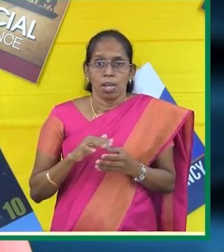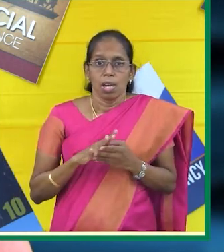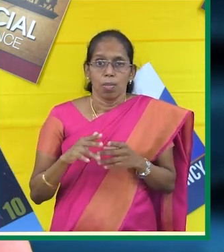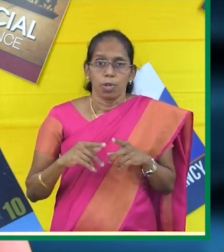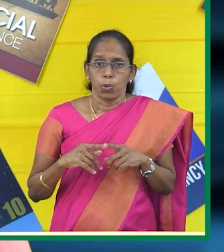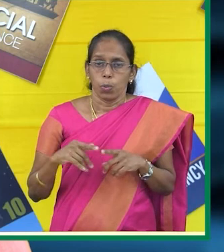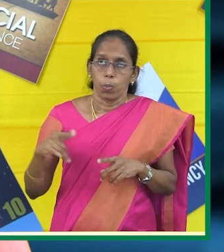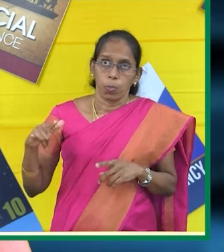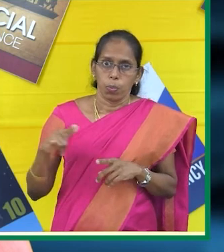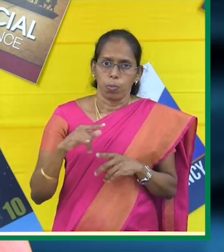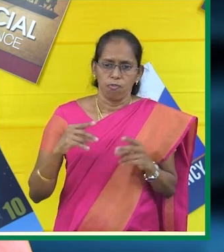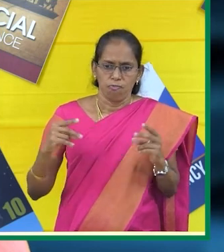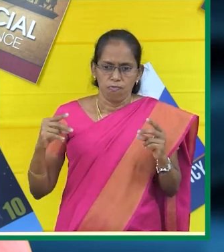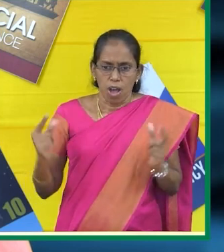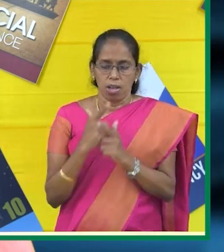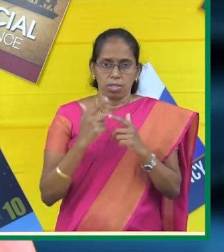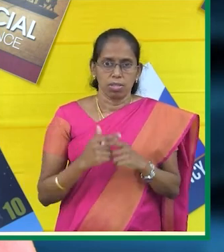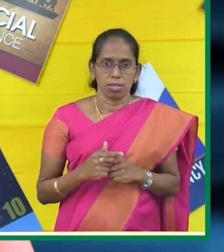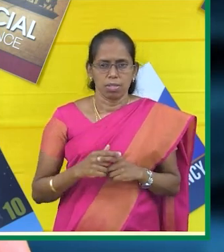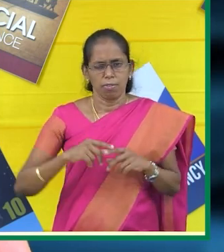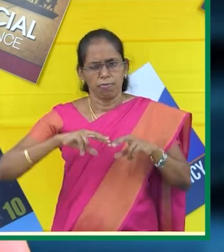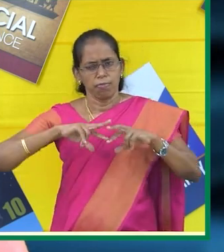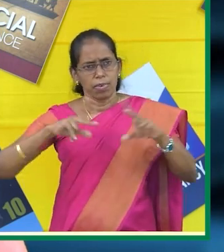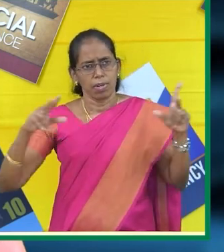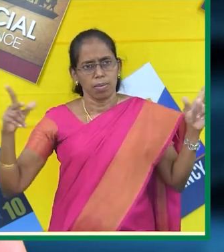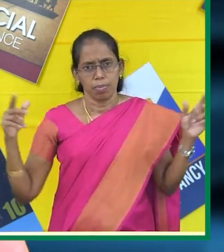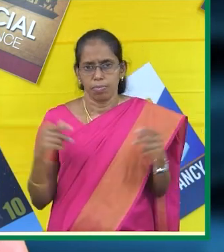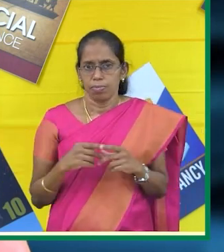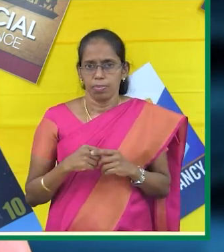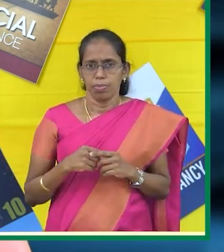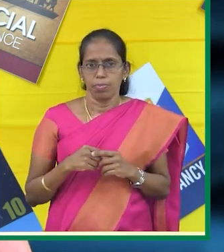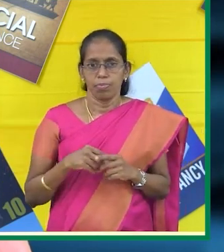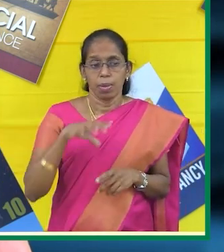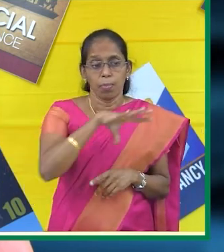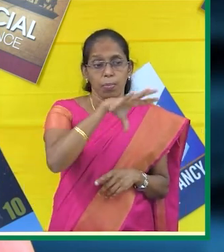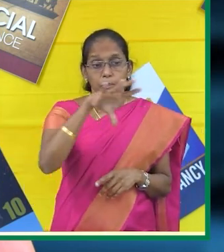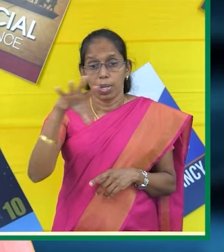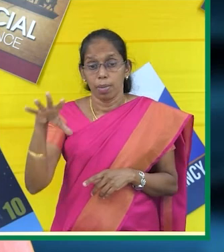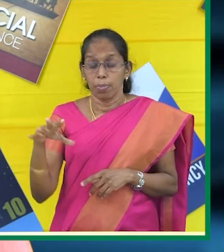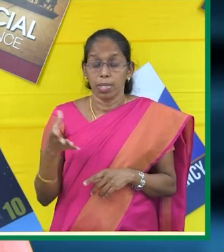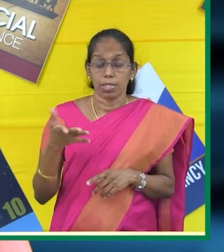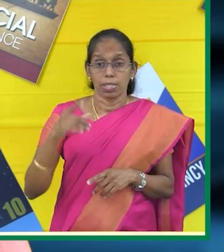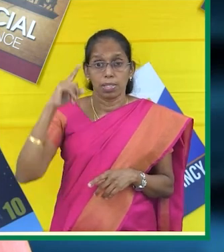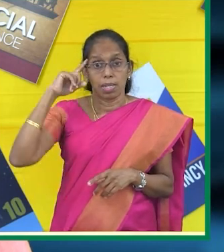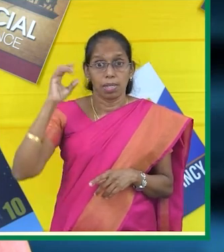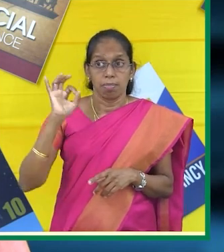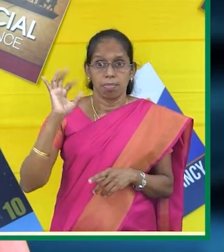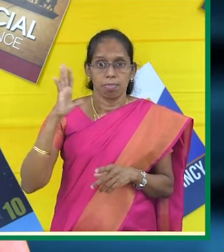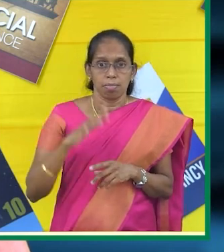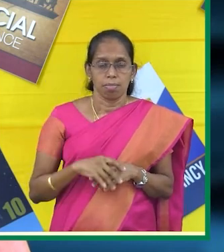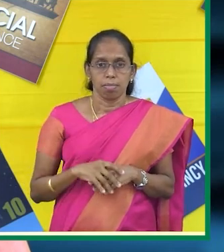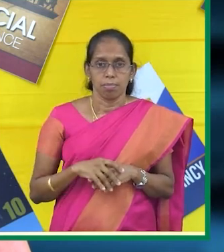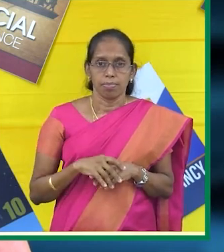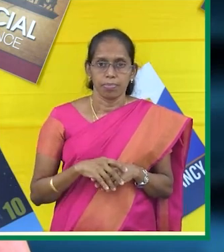டியூப்ஸ்னு சொல்கிறக்கூடிய இன்றைக்கு பல்வேறு நாடுகளிலே இந்த தொழில்நுட்பம் வந்துருச்சு. ஸோ அது மாதிரியான